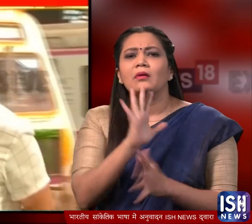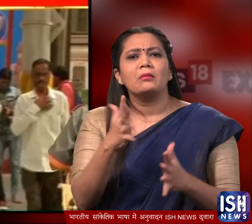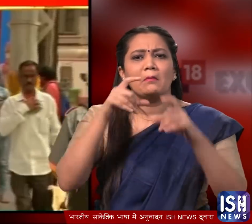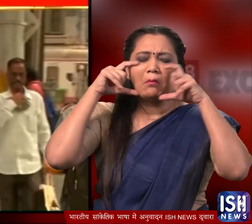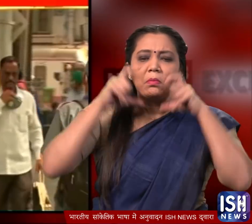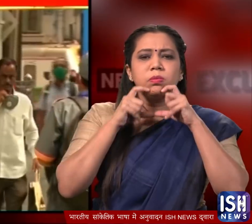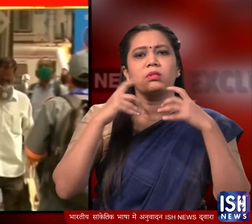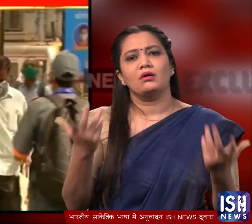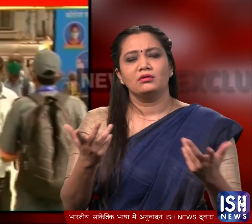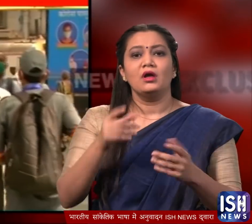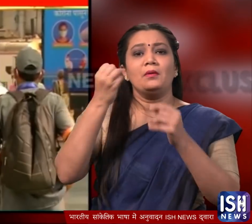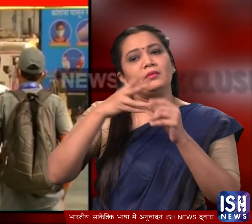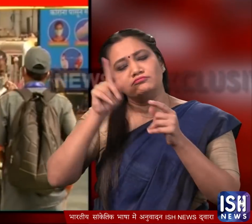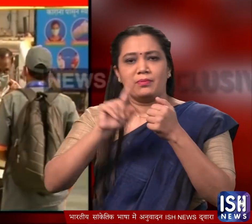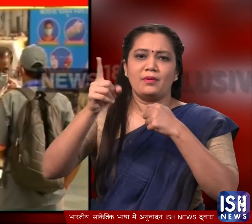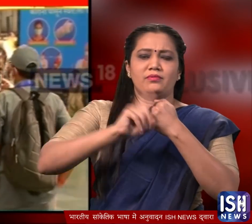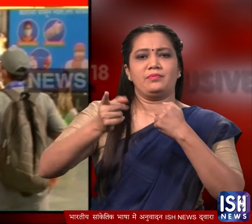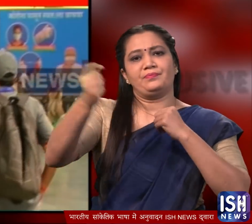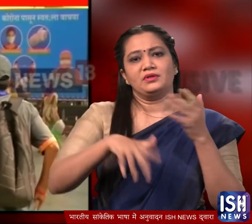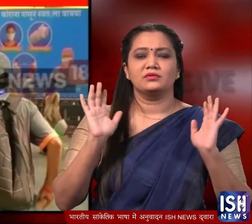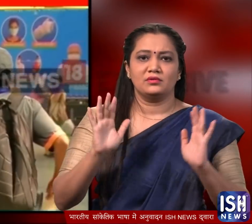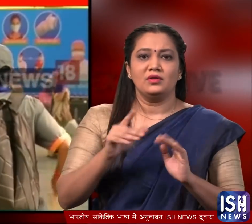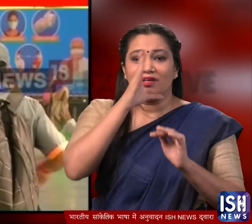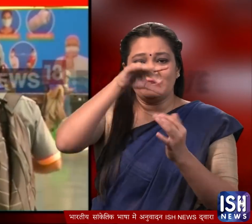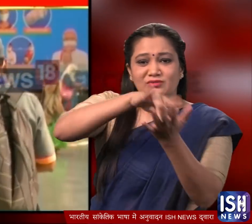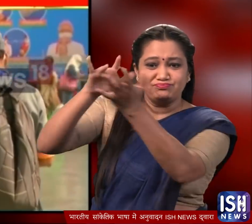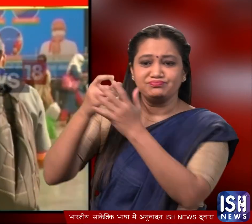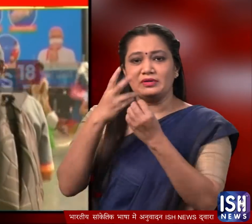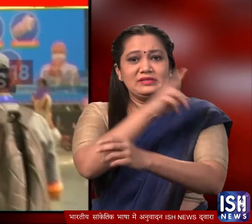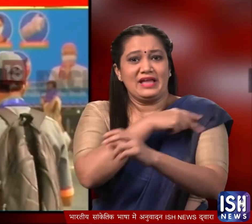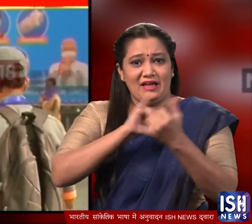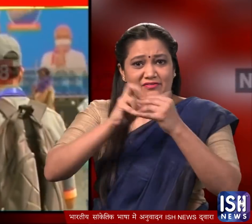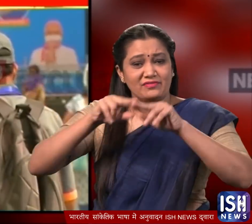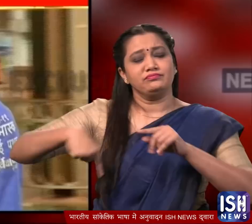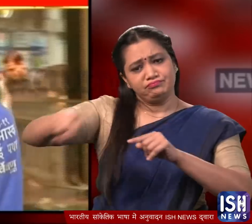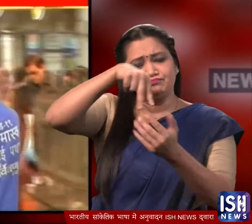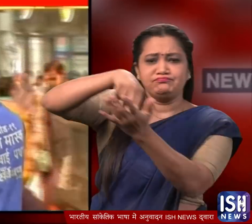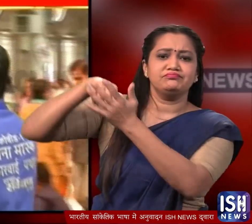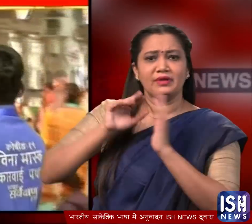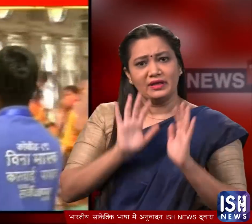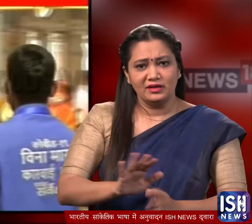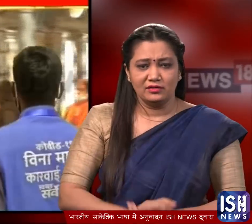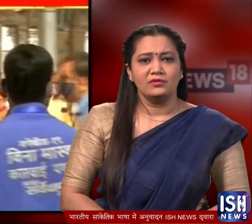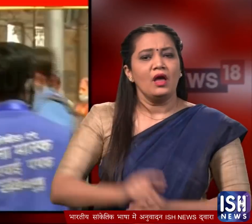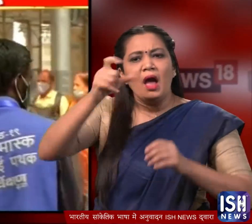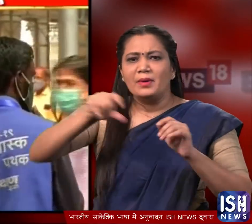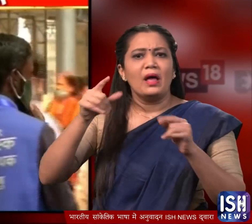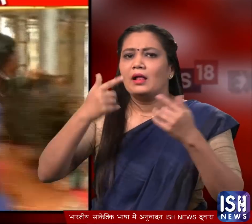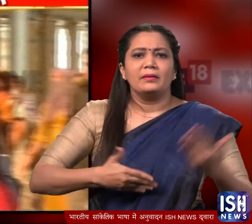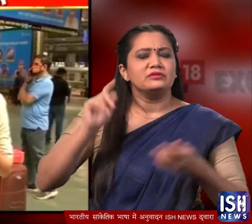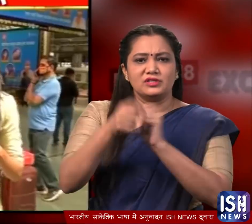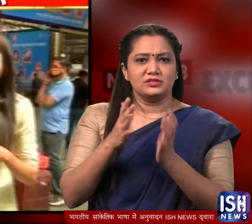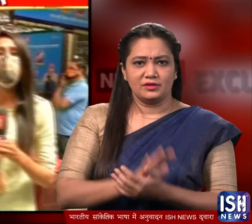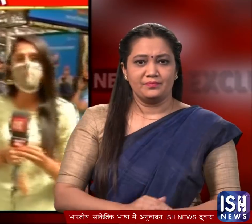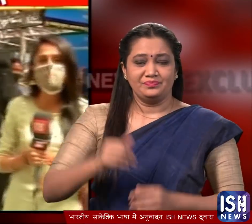नहीं समझी। मास्क नहीं लगाने वालों पर कार्रवाई के लिए बीएमसी ने स्टेशन पर कर्मचारी भी तैनात कर दिए, लेकिन इसके बाद लोगों का रवैया नहीं